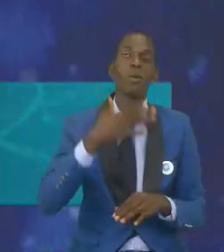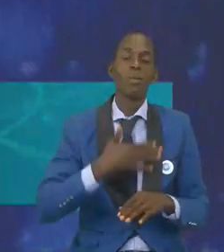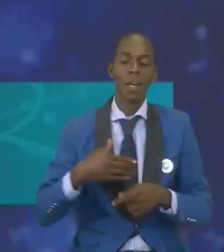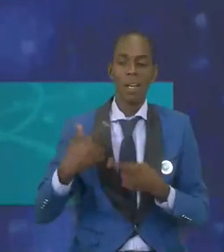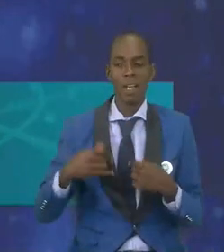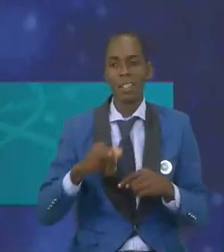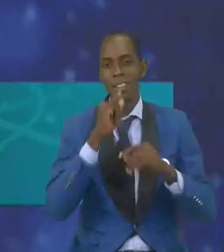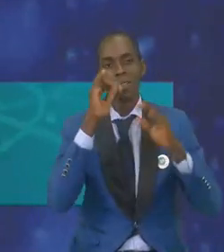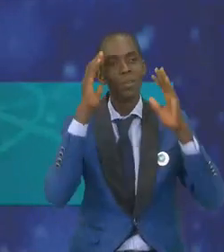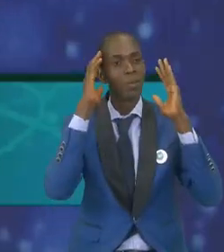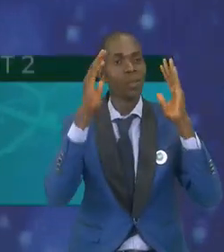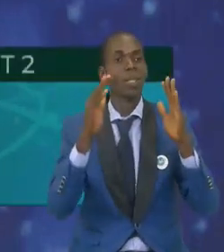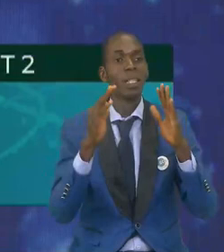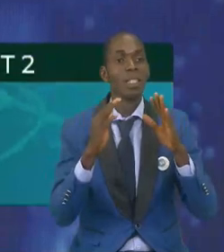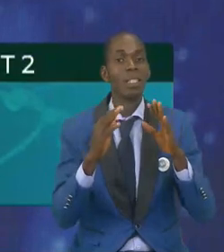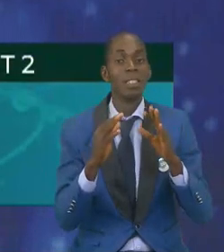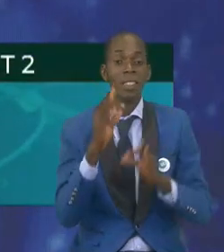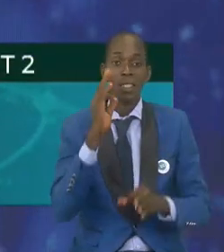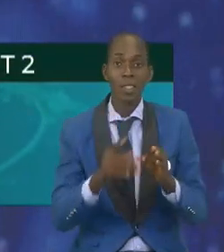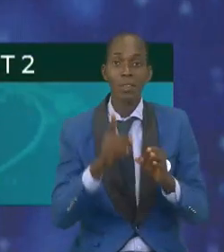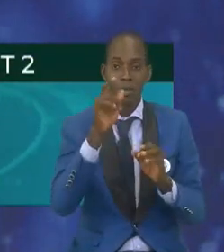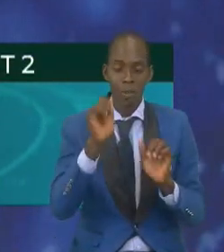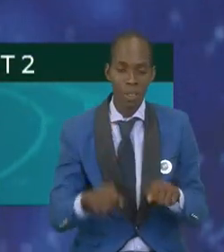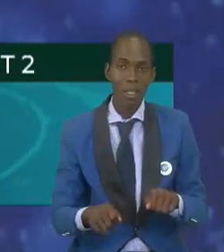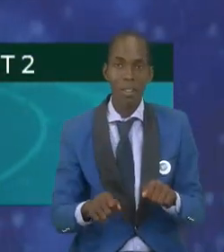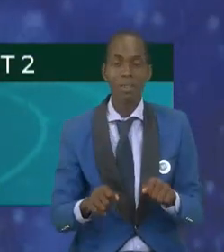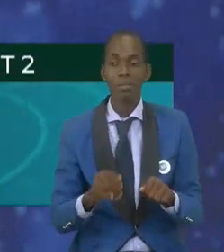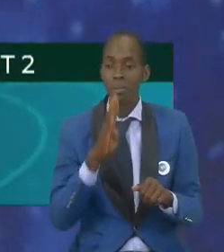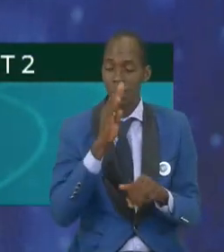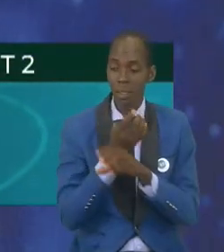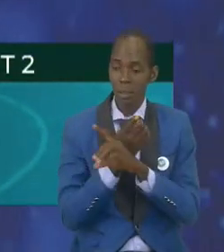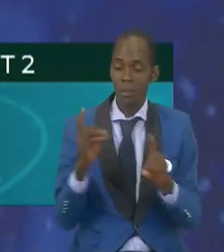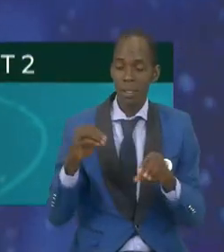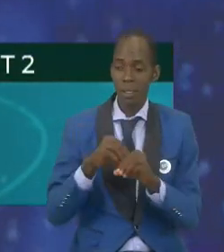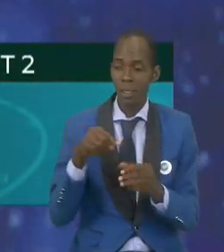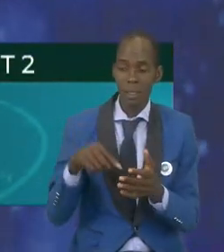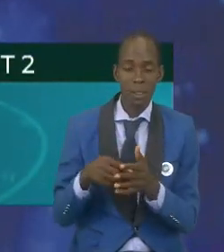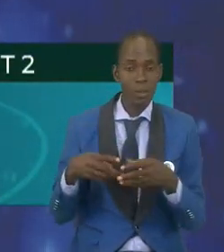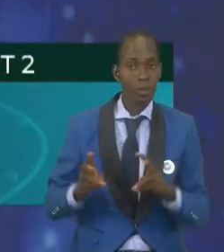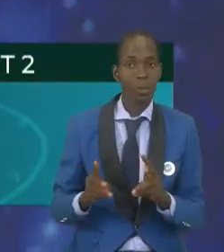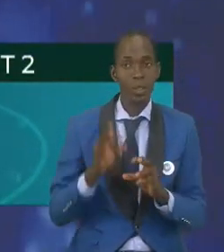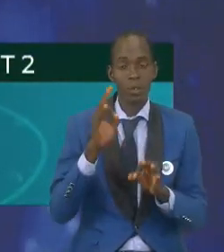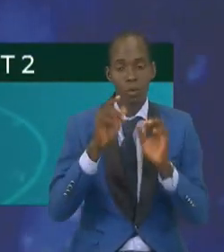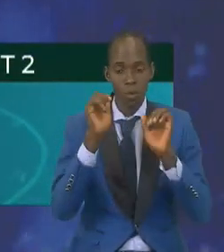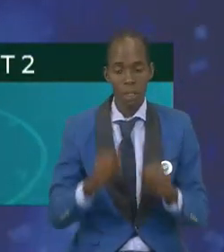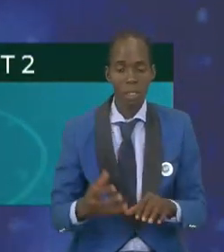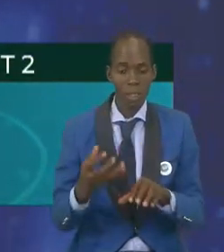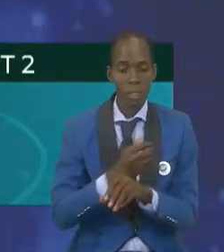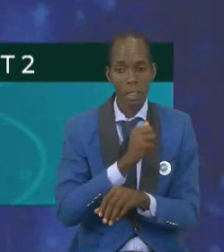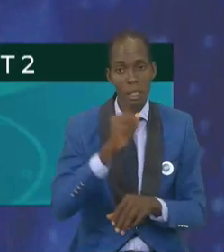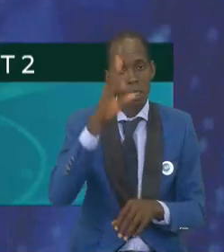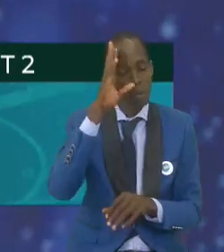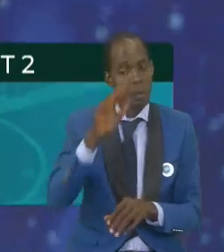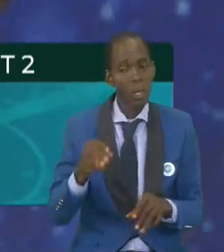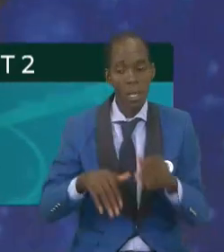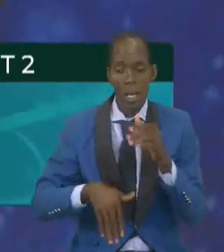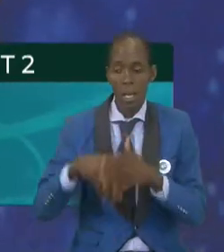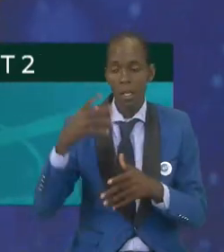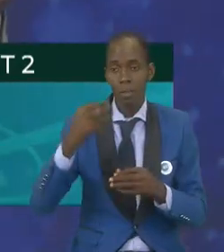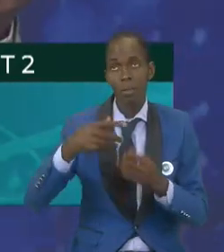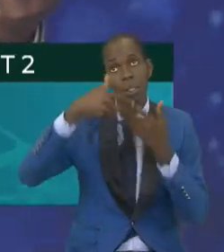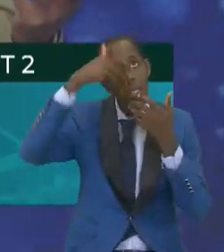enfermé au dieu mon cœur est enfermé si tu peux délivrer de telle manière